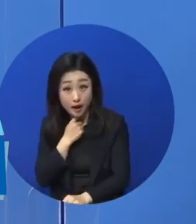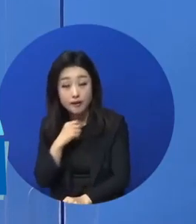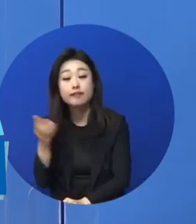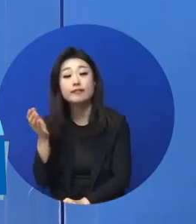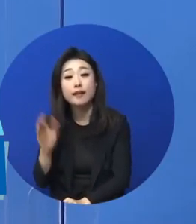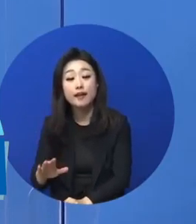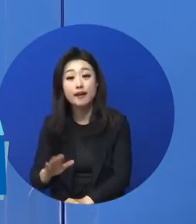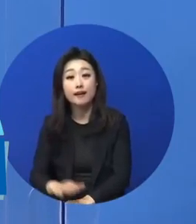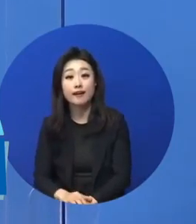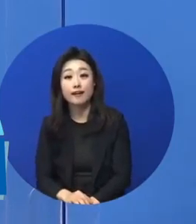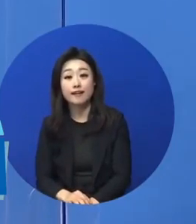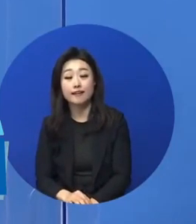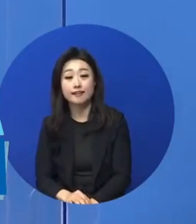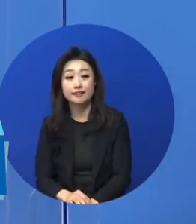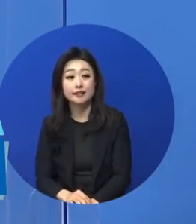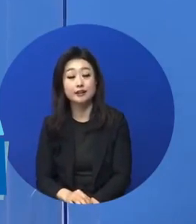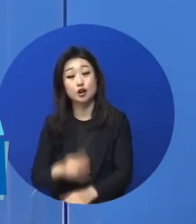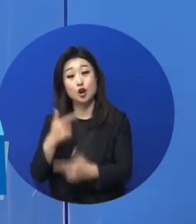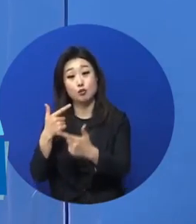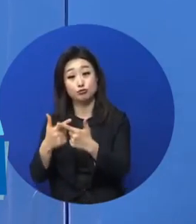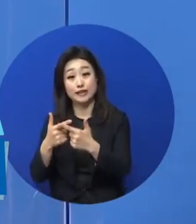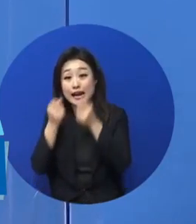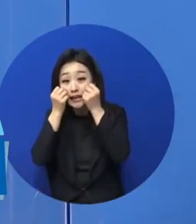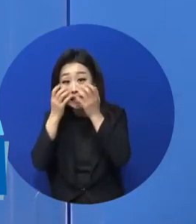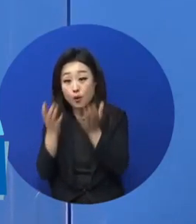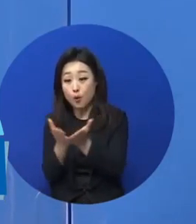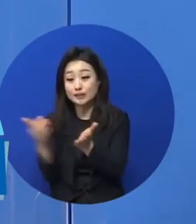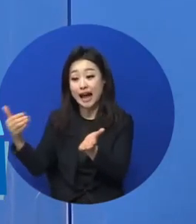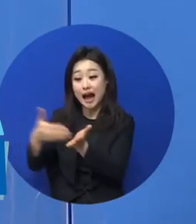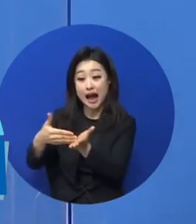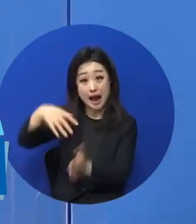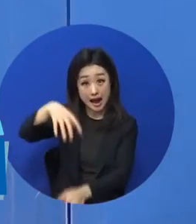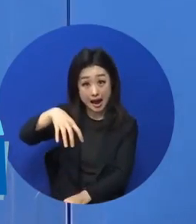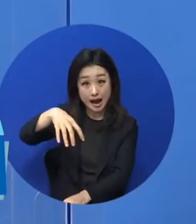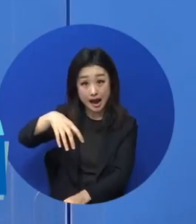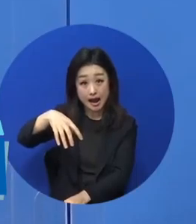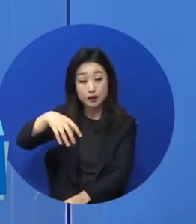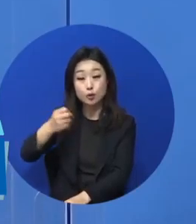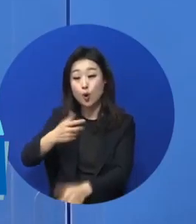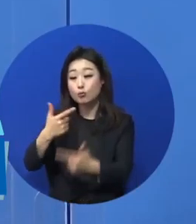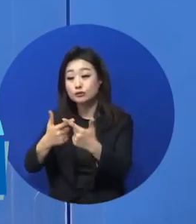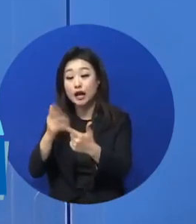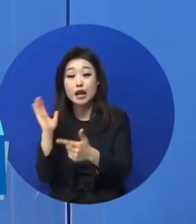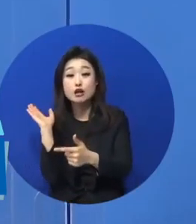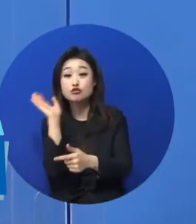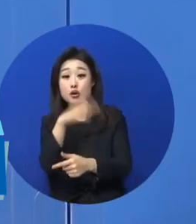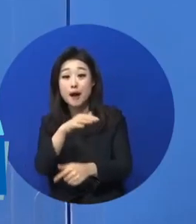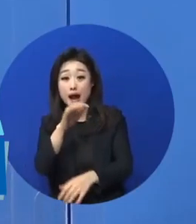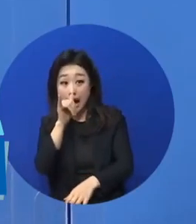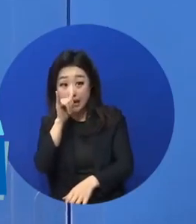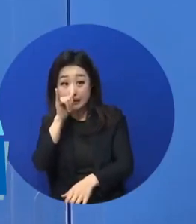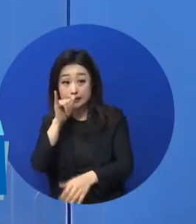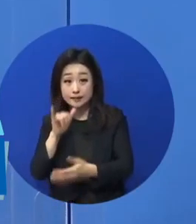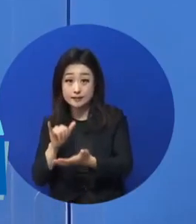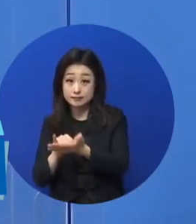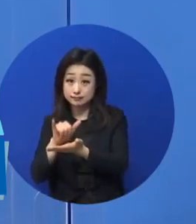나아가서는 부산 신항과 또 부산역에서 출발하는 이